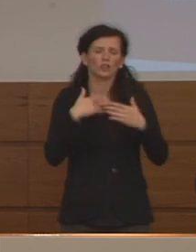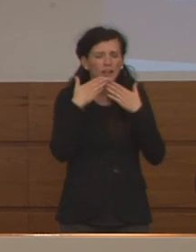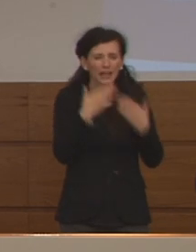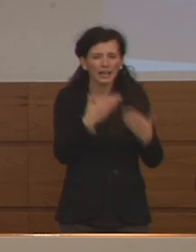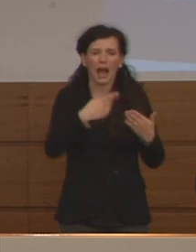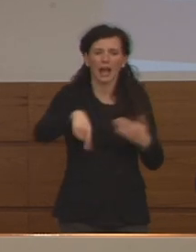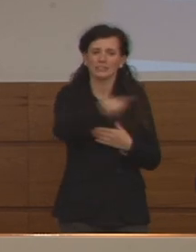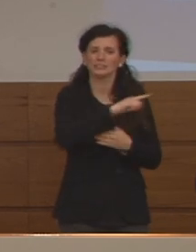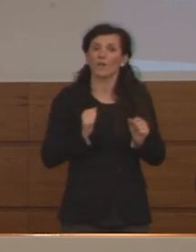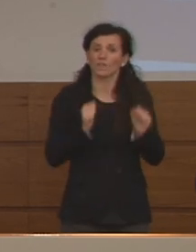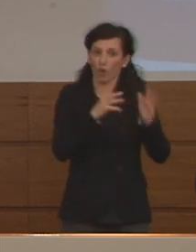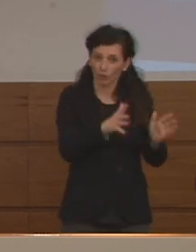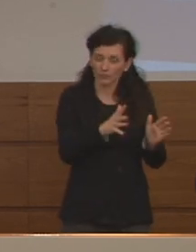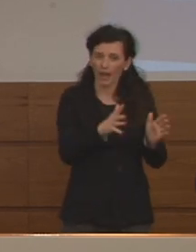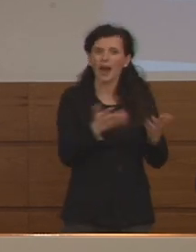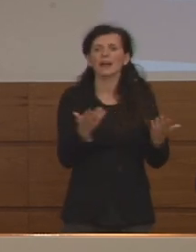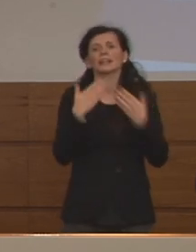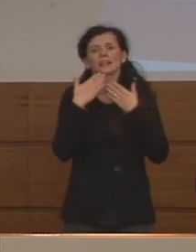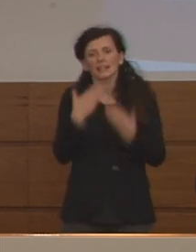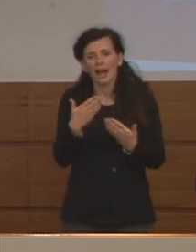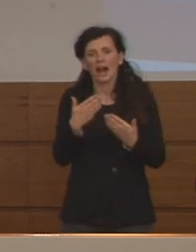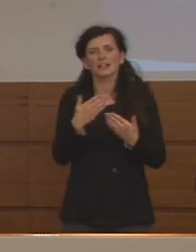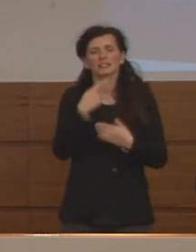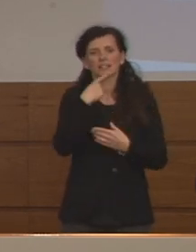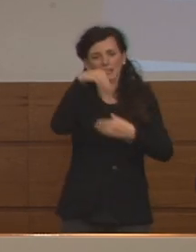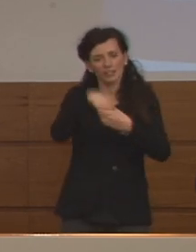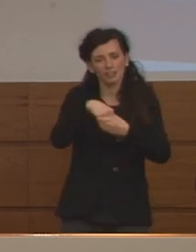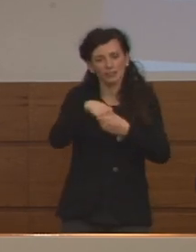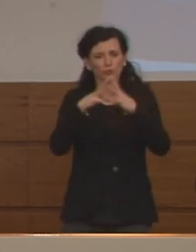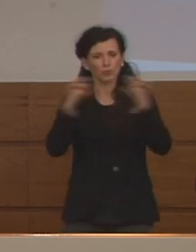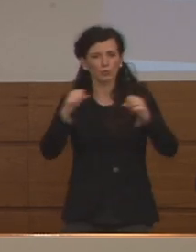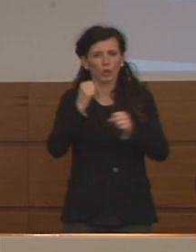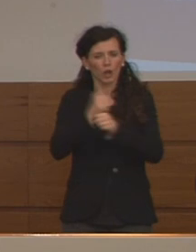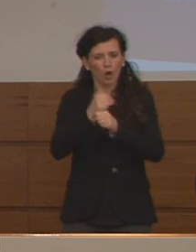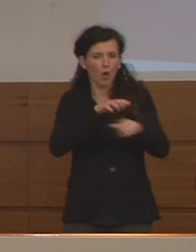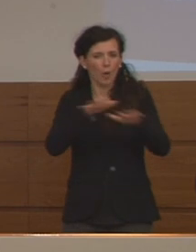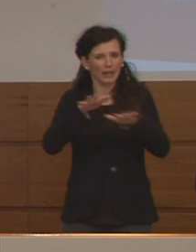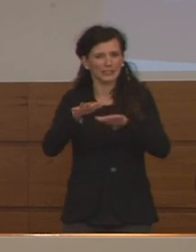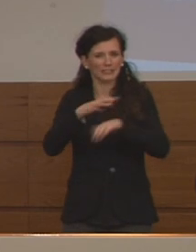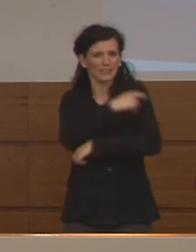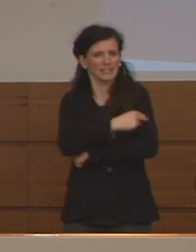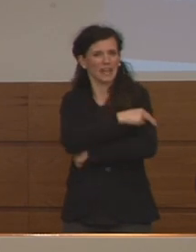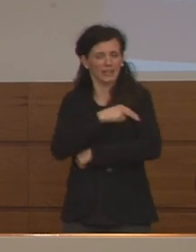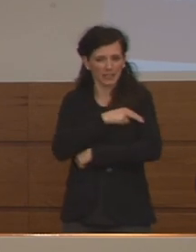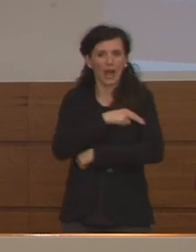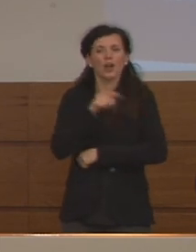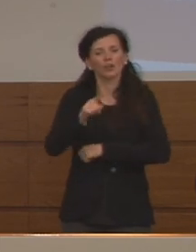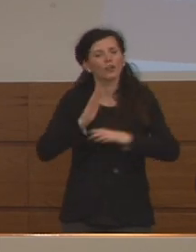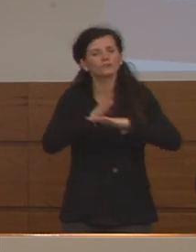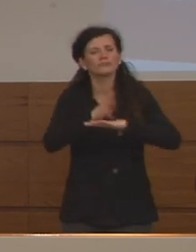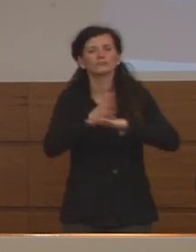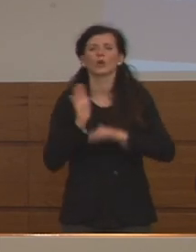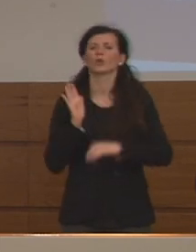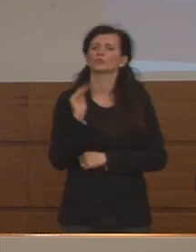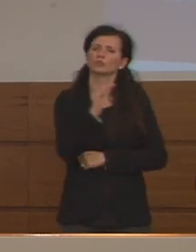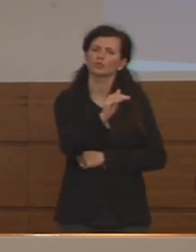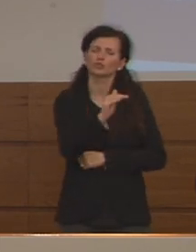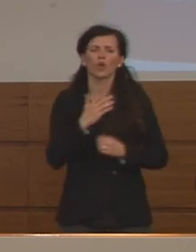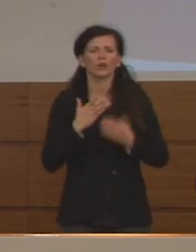tutti coloro i quali fanno parte delle strutture operative del servizio sanitario e sono impiegati ogni giorno per